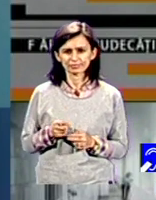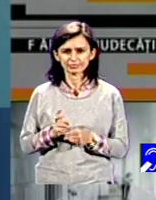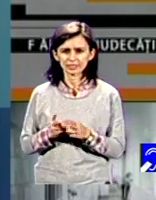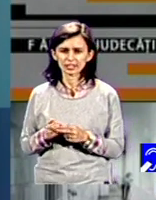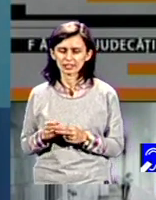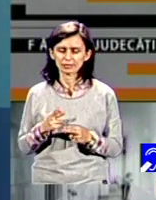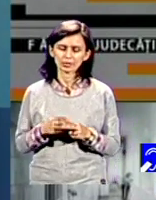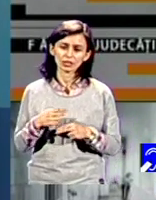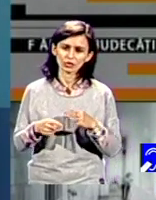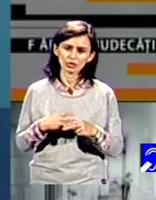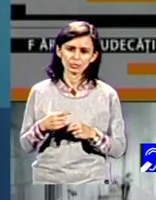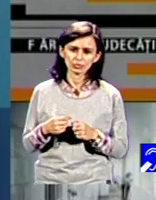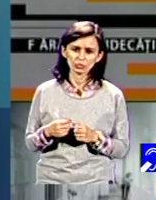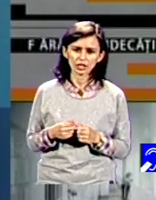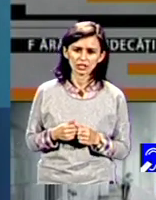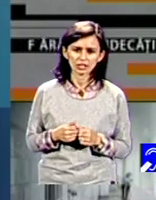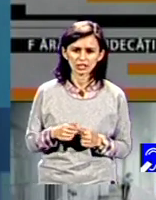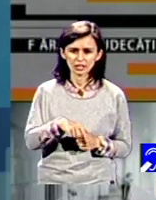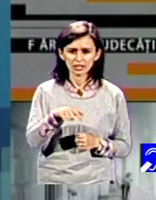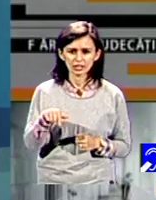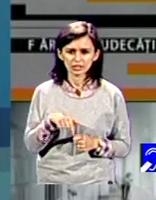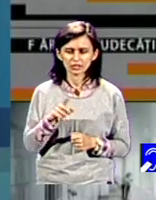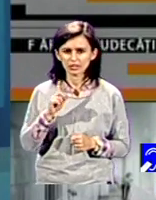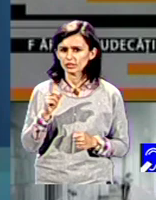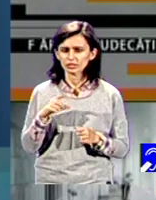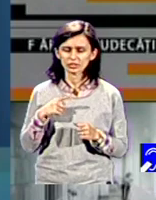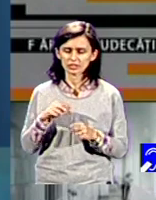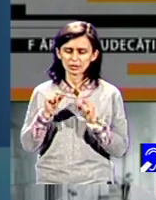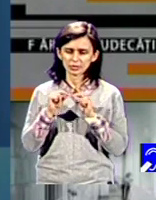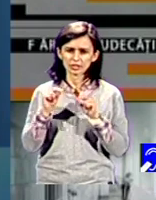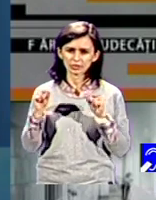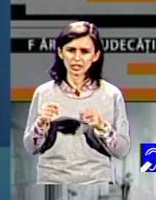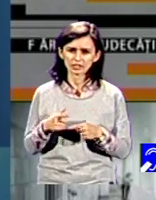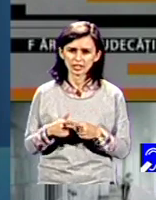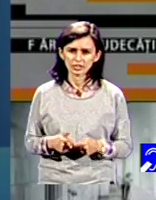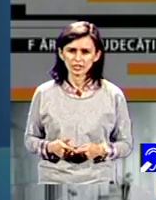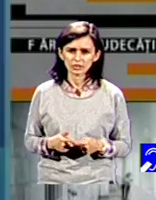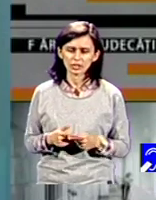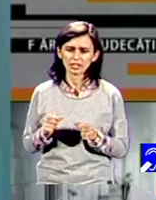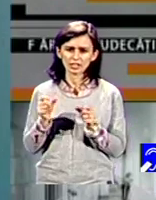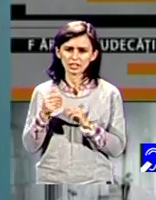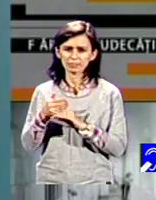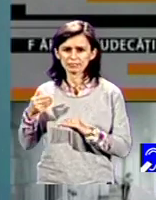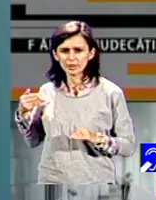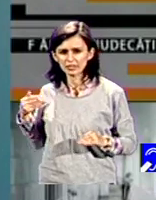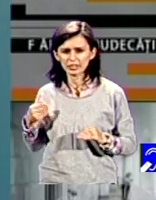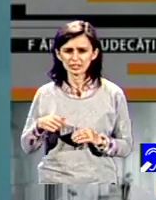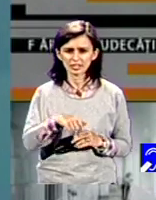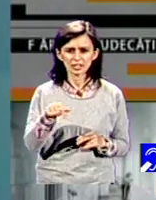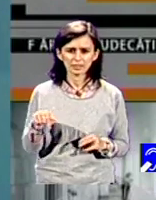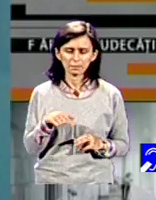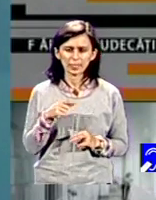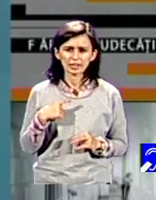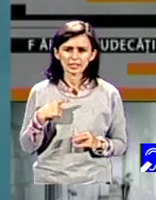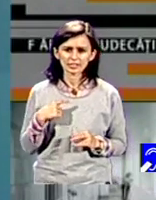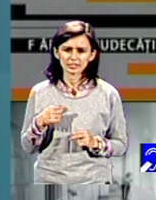tiparele după noi nu suntem plecați alea față de prevenție noi deja am dezvoltat simptome și suntem bolnavi trebuie